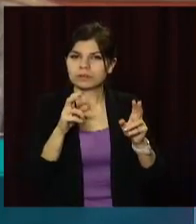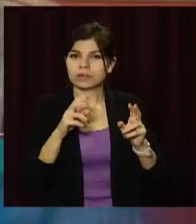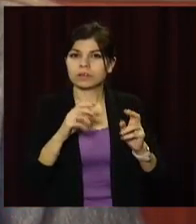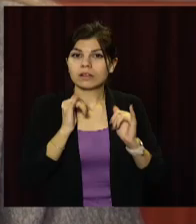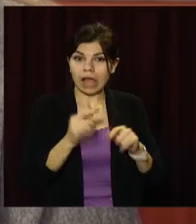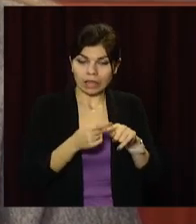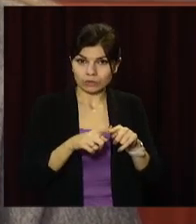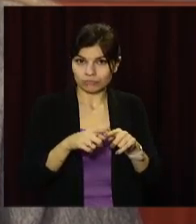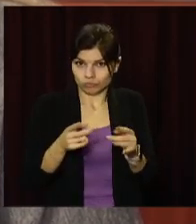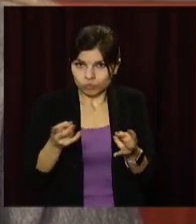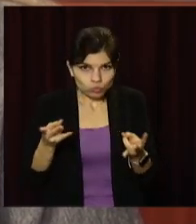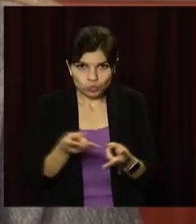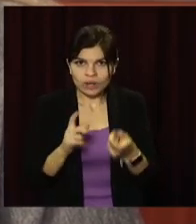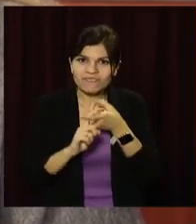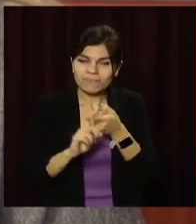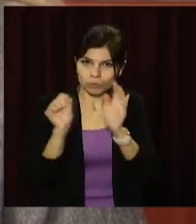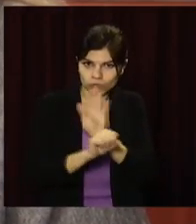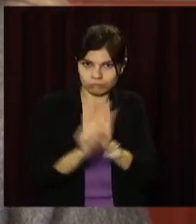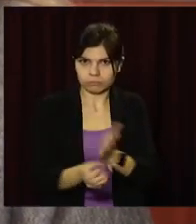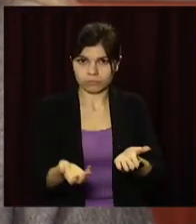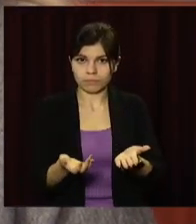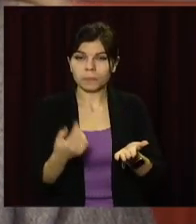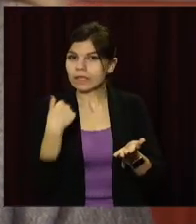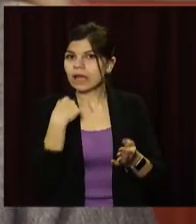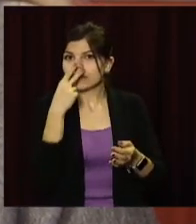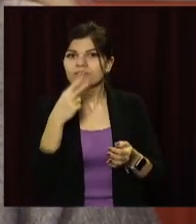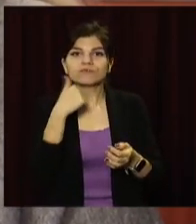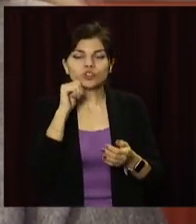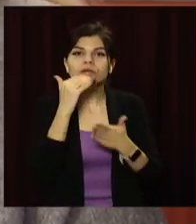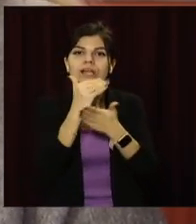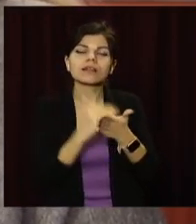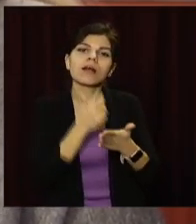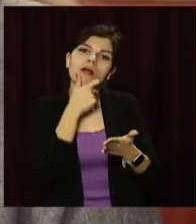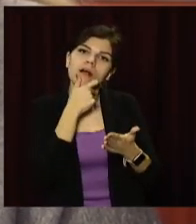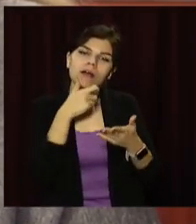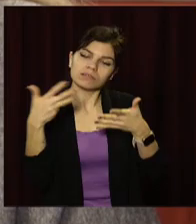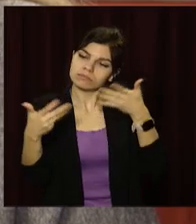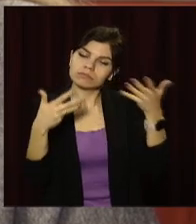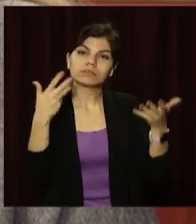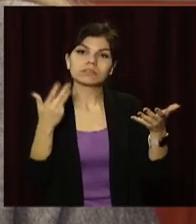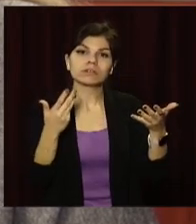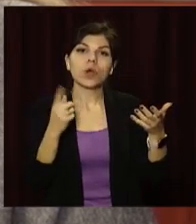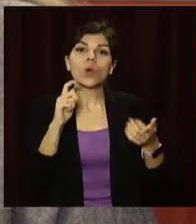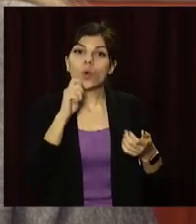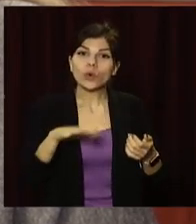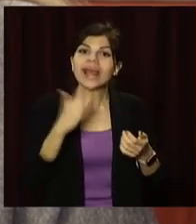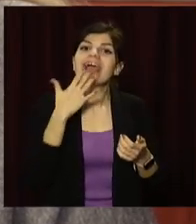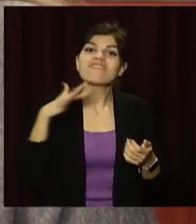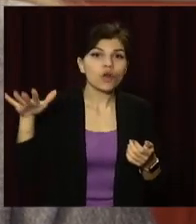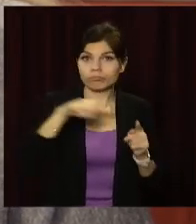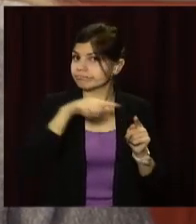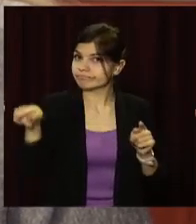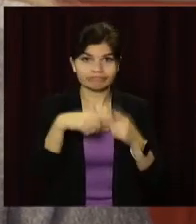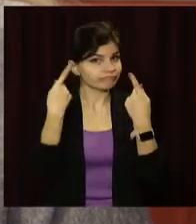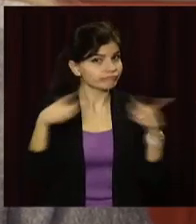потрібні, необхідні. І я дивилась вчора статистику, що країни Європи, вони